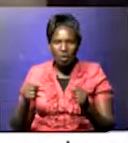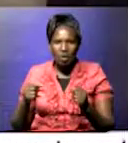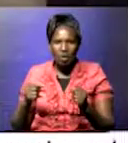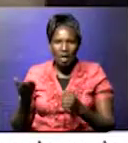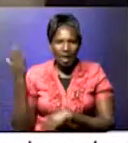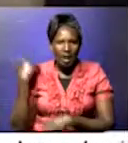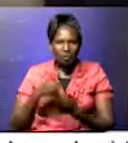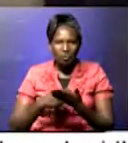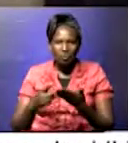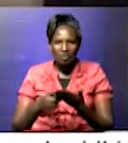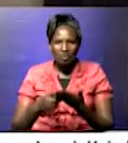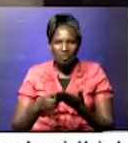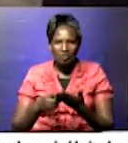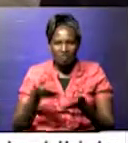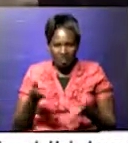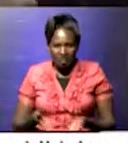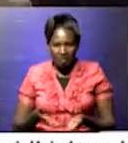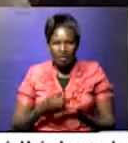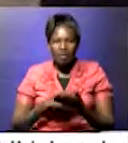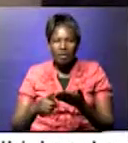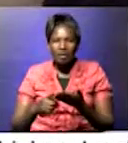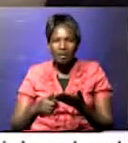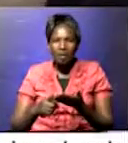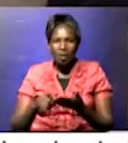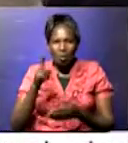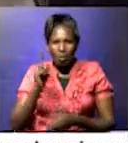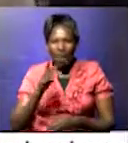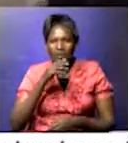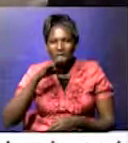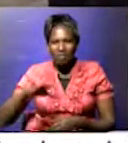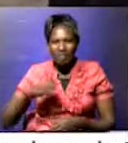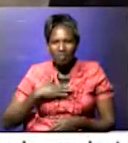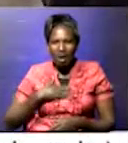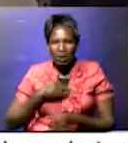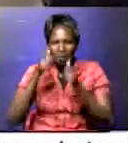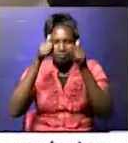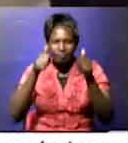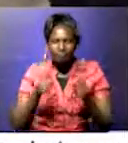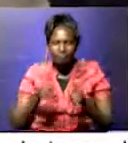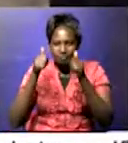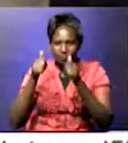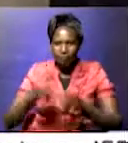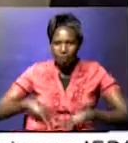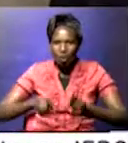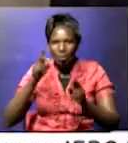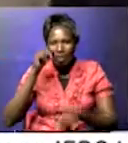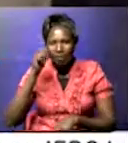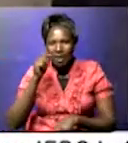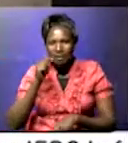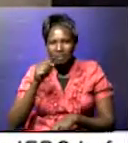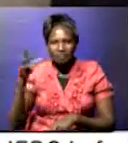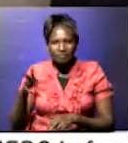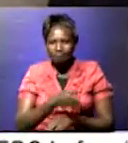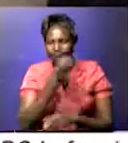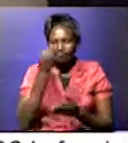last week, hata sio last hii wiki. Kuna kijana wangu walikuwa akiweka posters Mombasa Road, wakaenda wakachukuliwa na watu